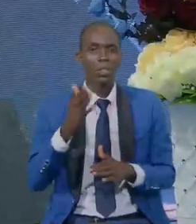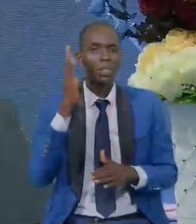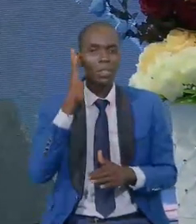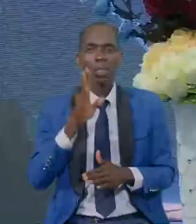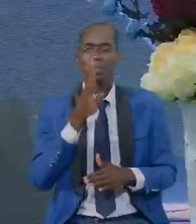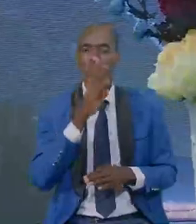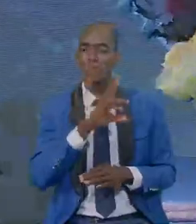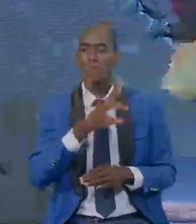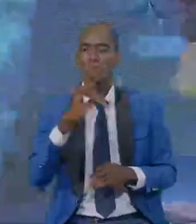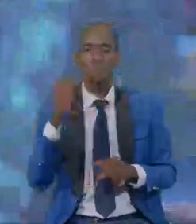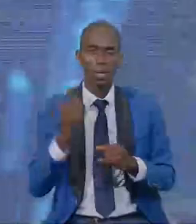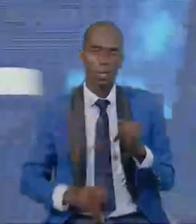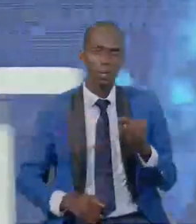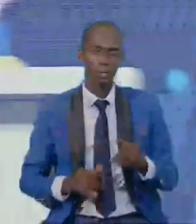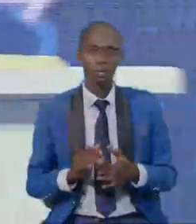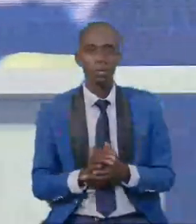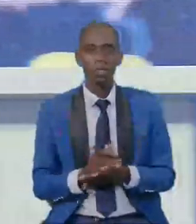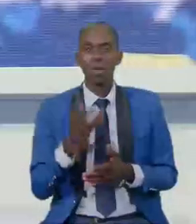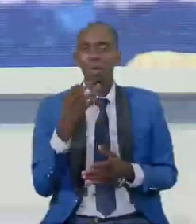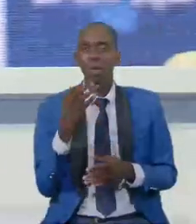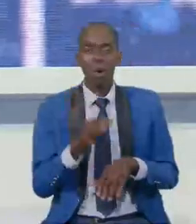Et une paix sans fin